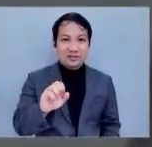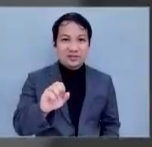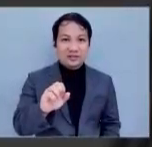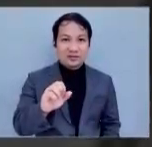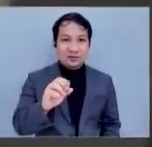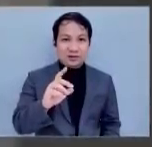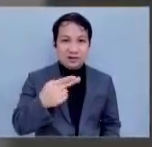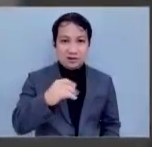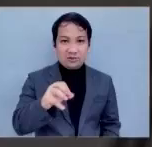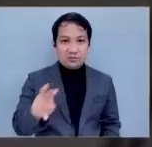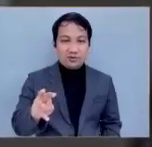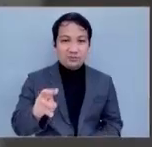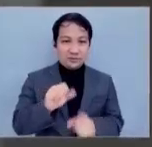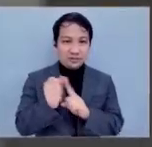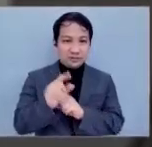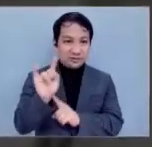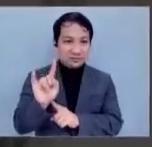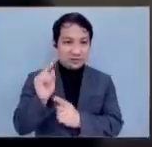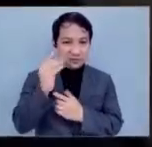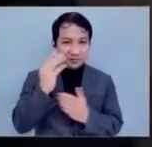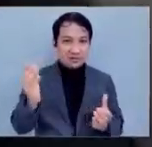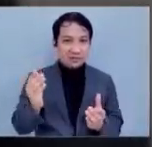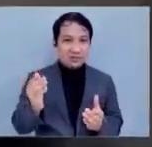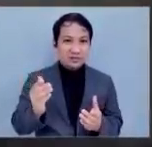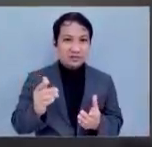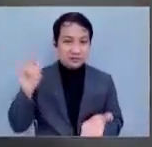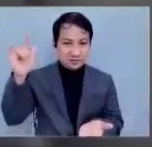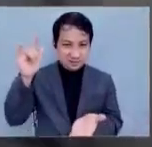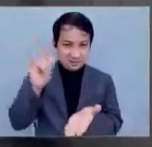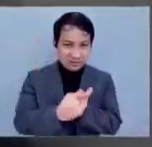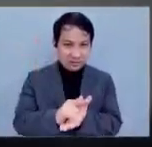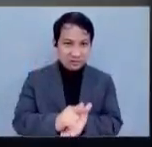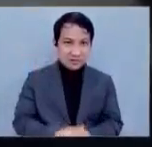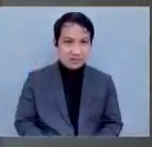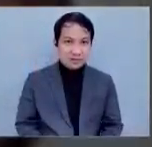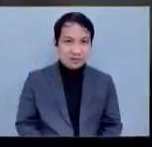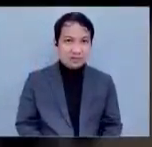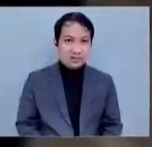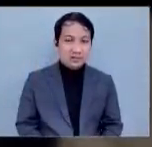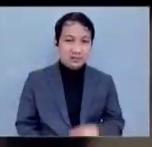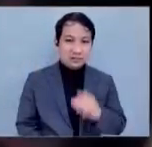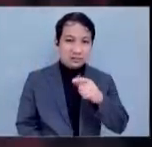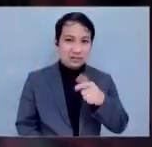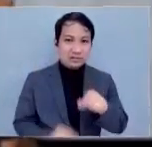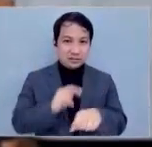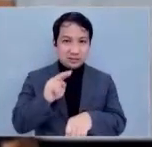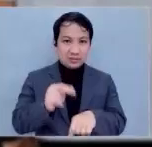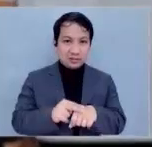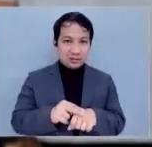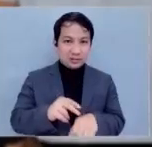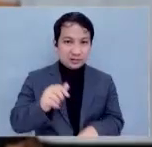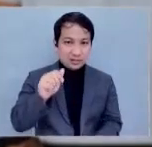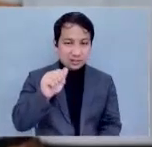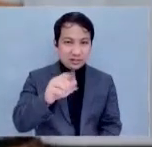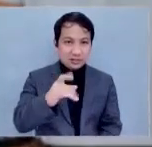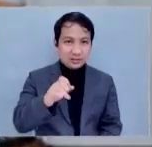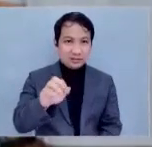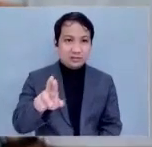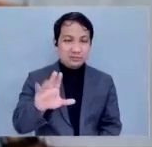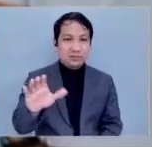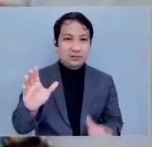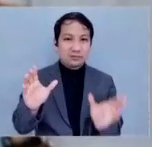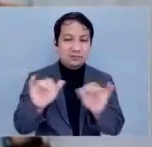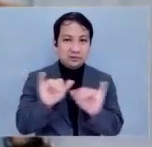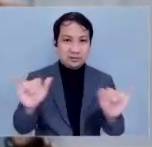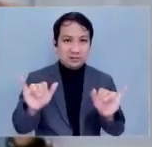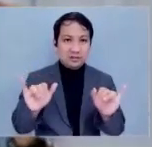sa kanyang social media accounts. Nagpaglapag pa lang nila sa bansa ni Gilas Naturalized Player Andre Blatch. Maglalaro ang parehong former